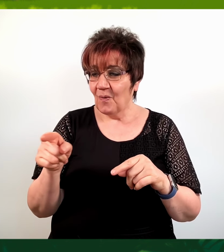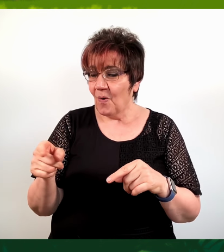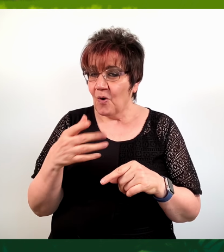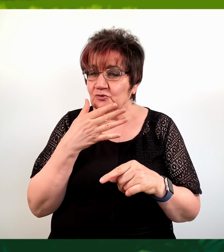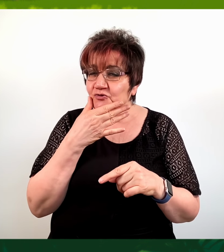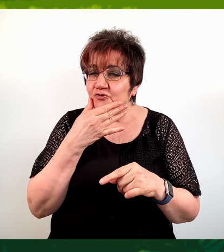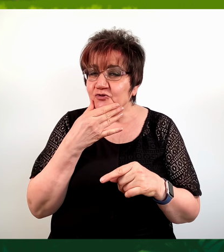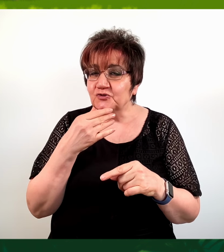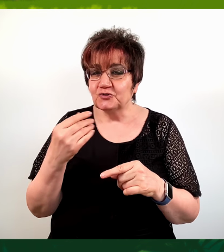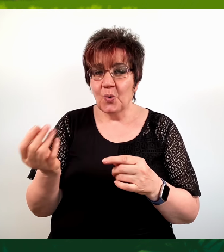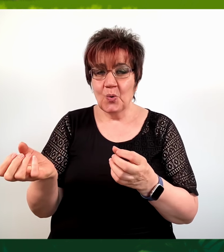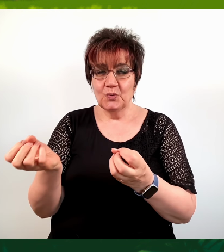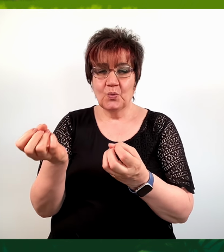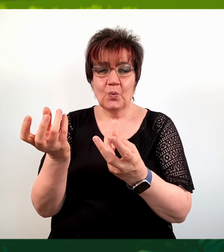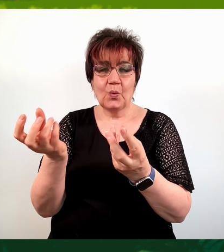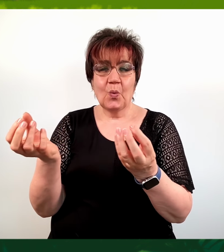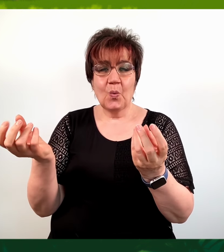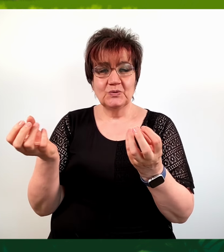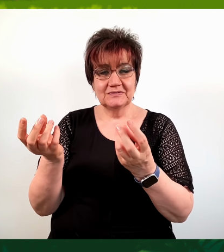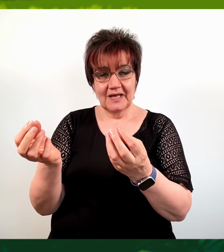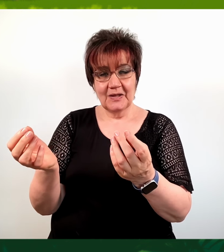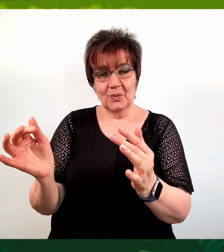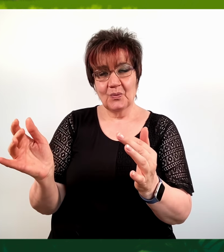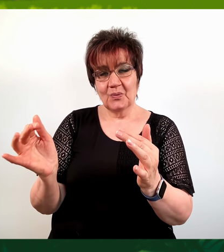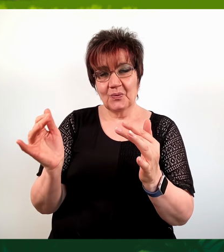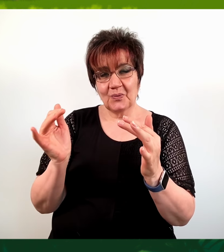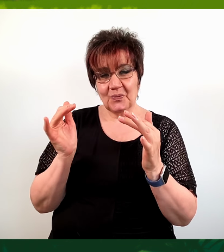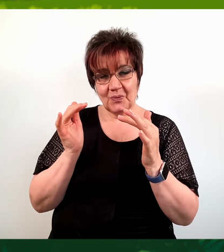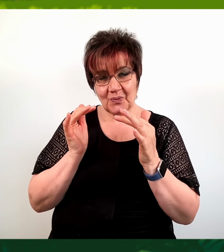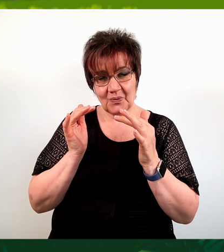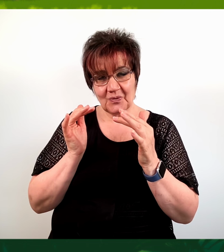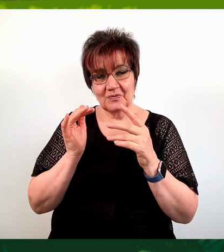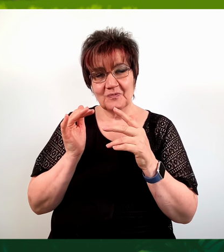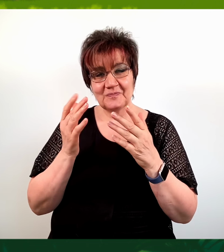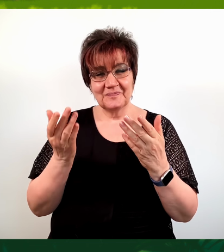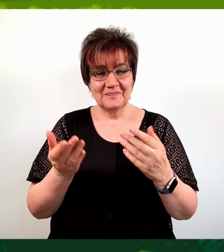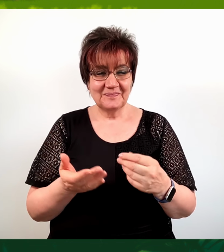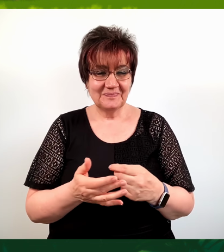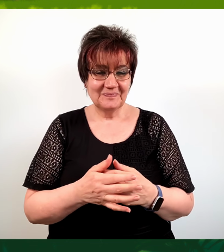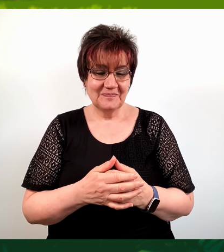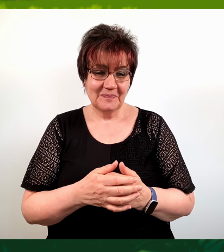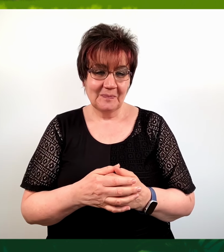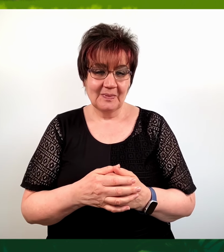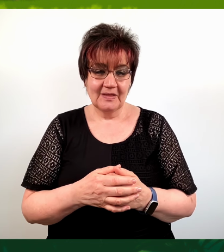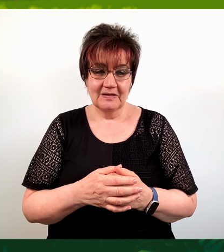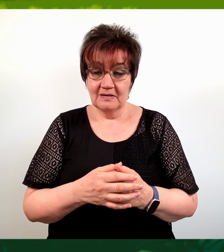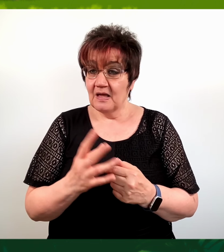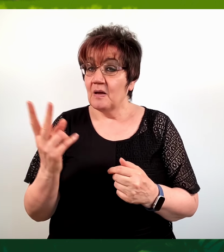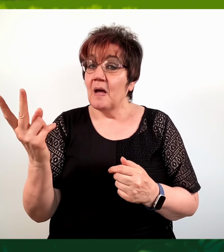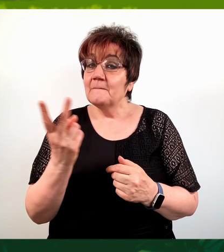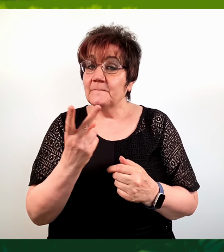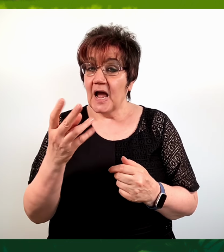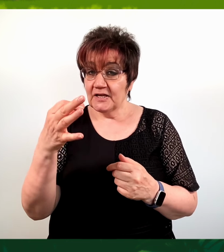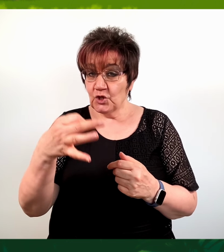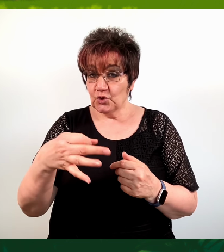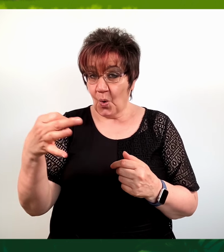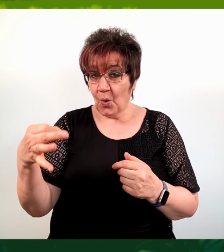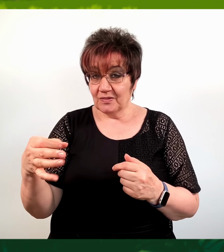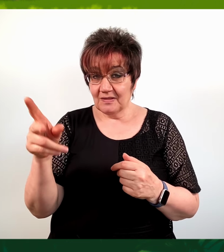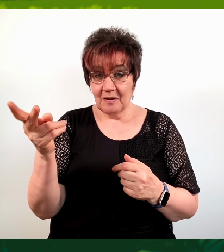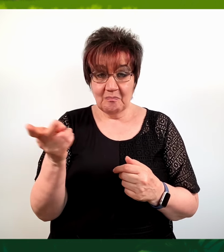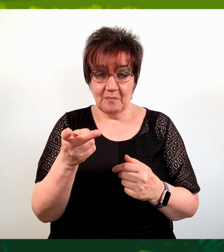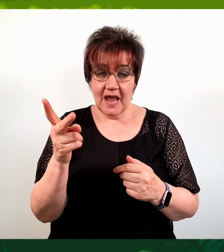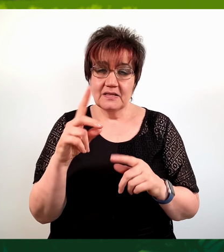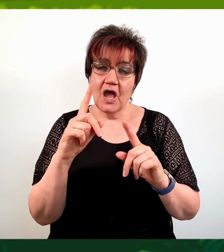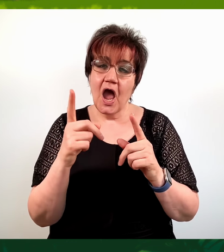fiel, den Blick von den Rosen abzuwenden, um weiterzugehen. Da die beiden Töchter von der